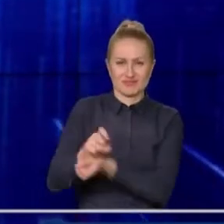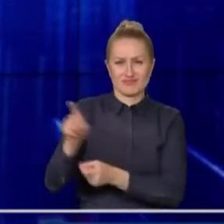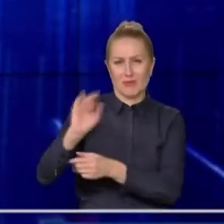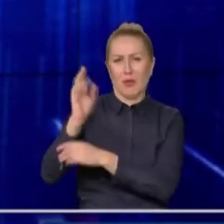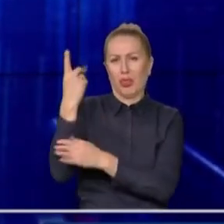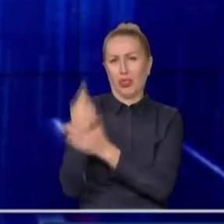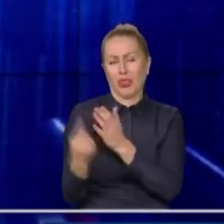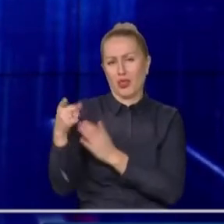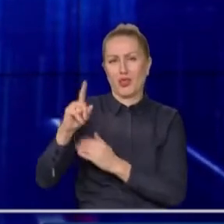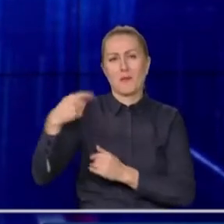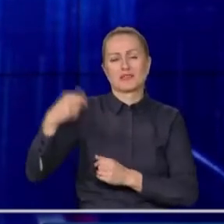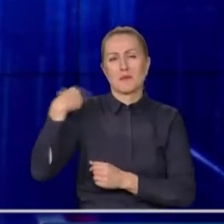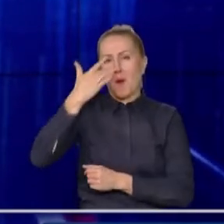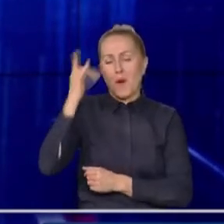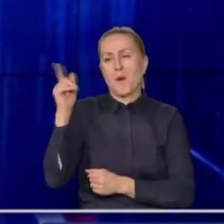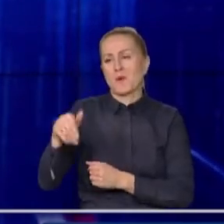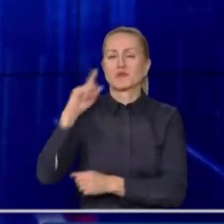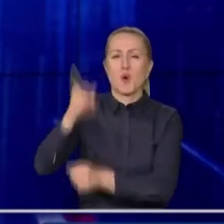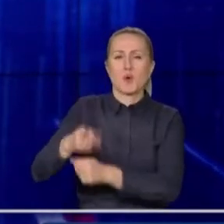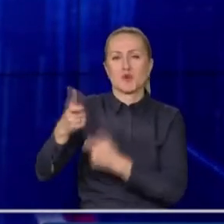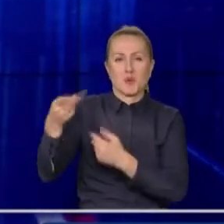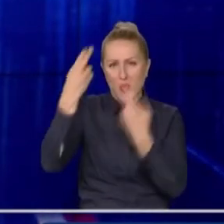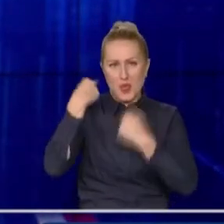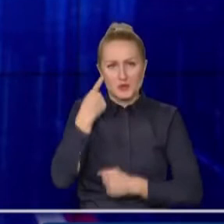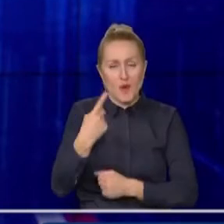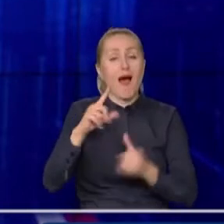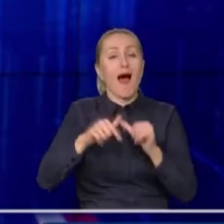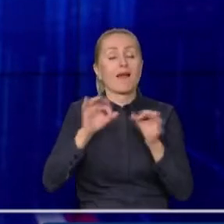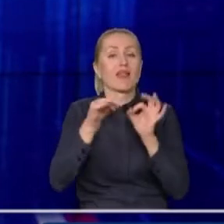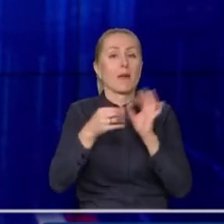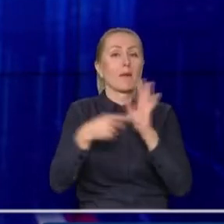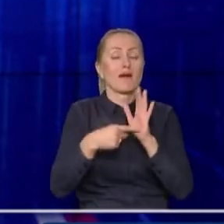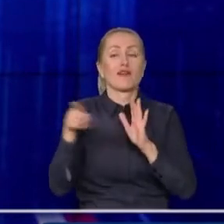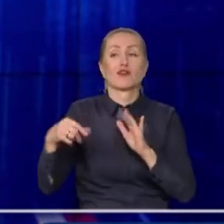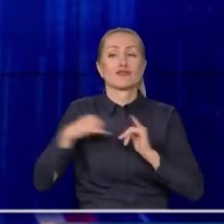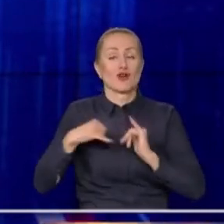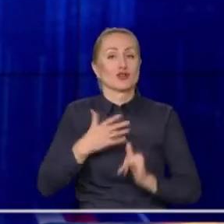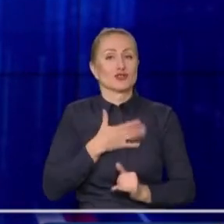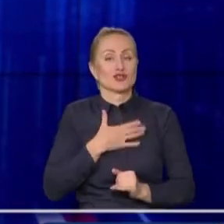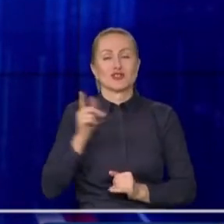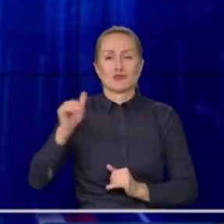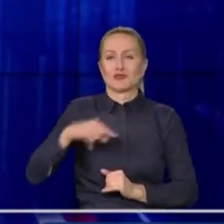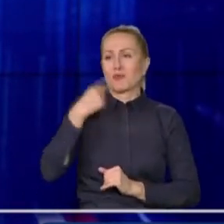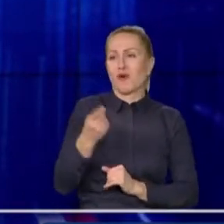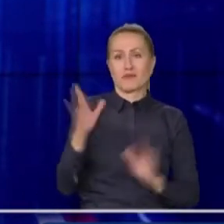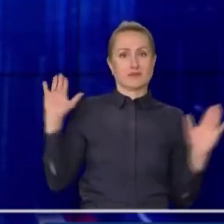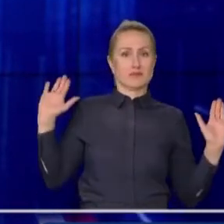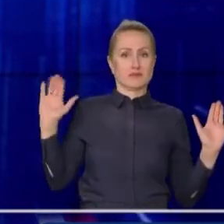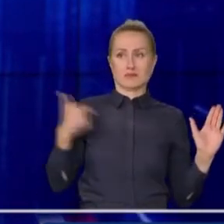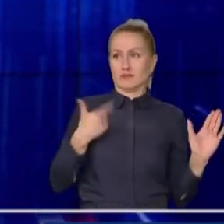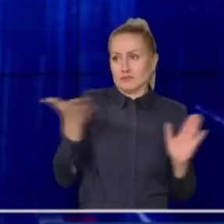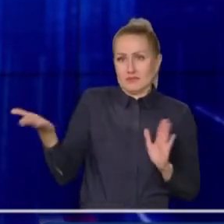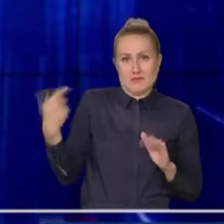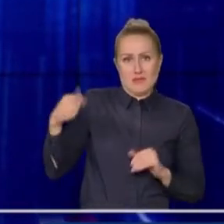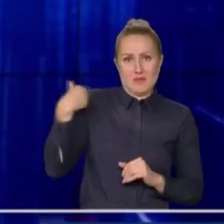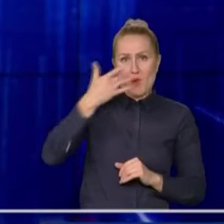Łukaszenki. Może z nim zrobić wszystko, może wydać mu każde polecenie, ale w sytuacji, prawda, dla niego wygodnej zawsze może powiedzieć, to nie ja, to